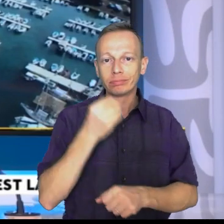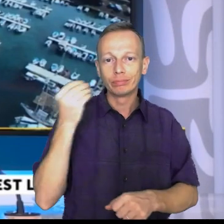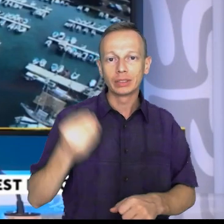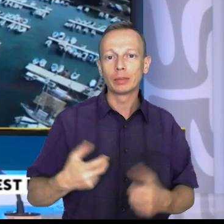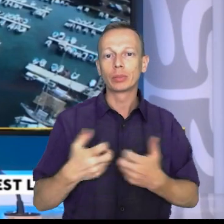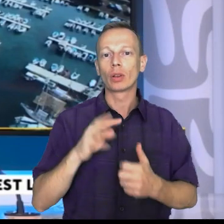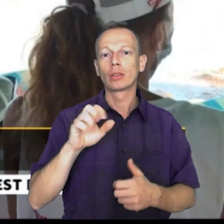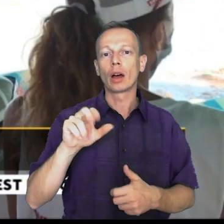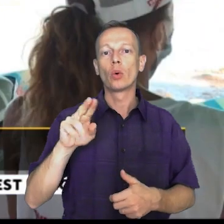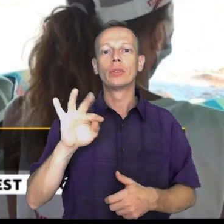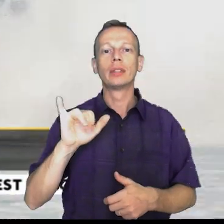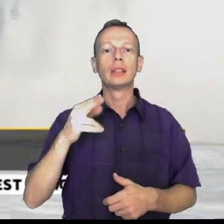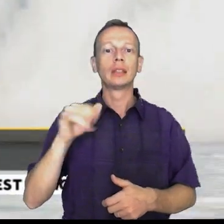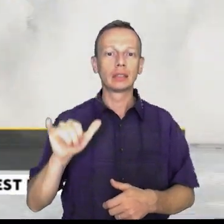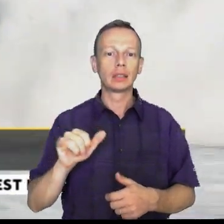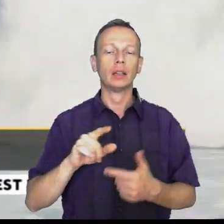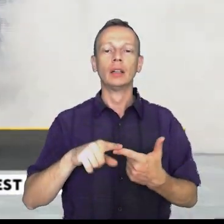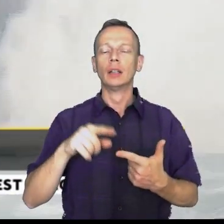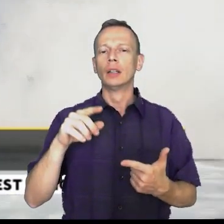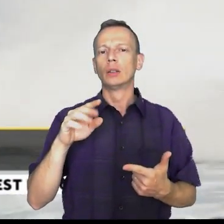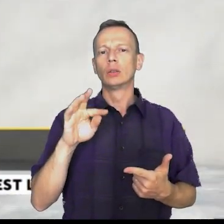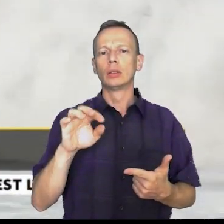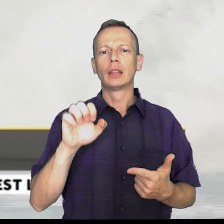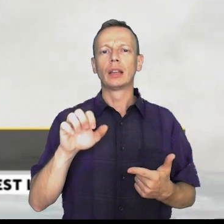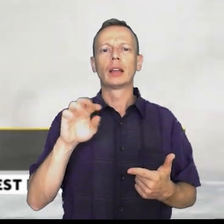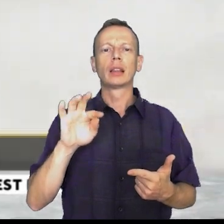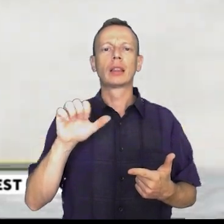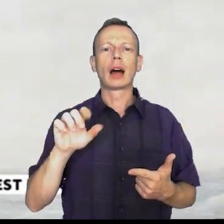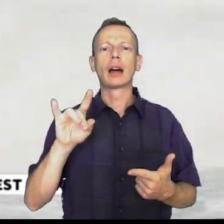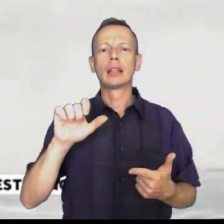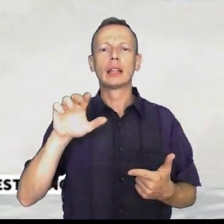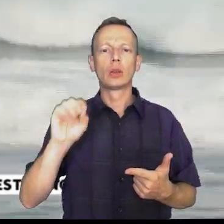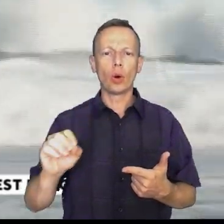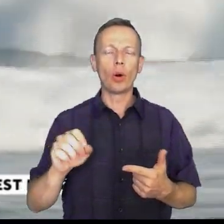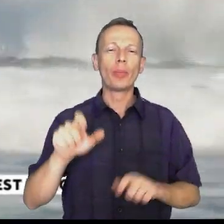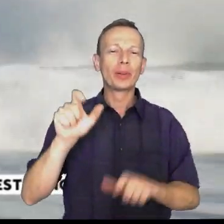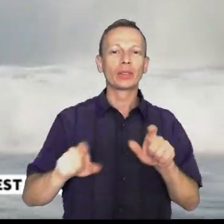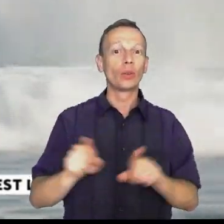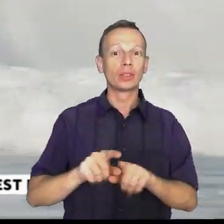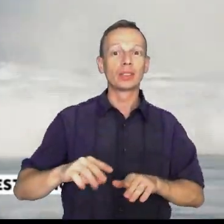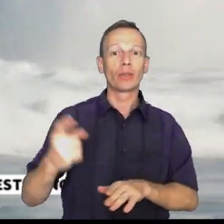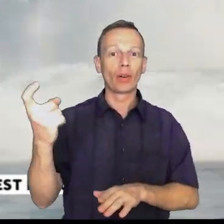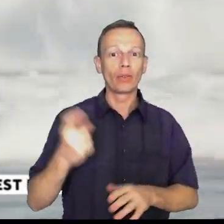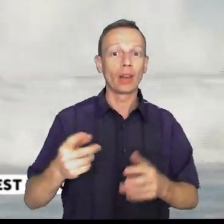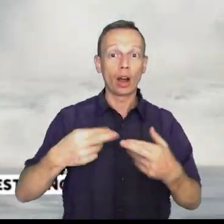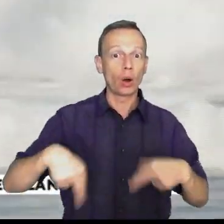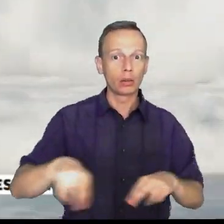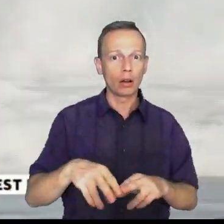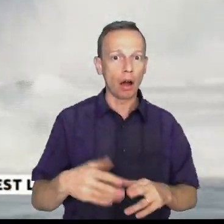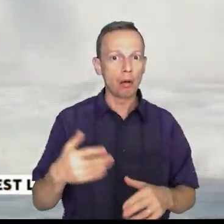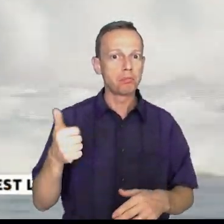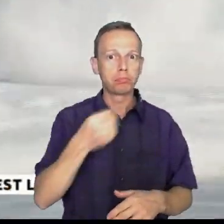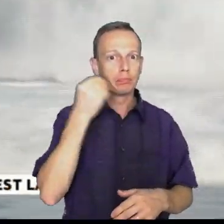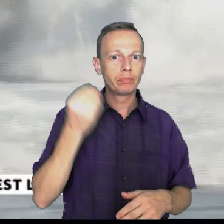de Heifara Tahoutini Junior ou encore Teiva Tetahio. Les surfeurs de Rangiroa se sont aussi illustrés comme dans la